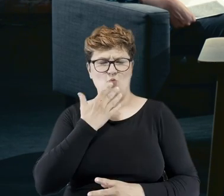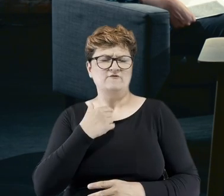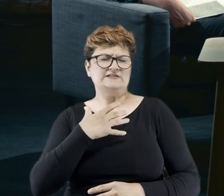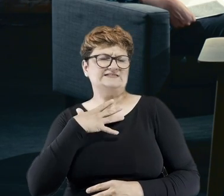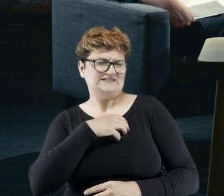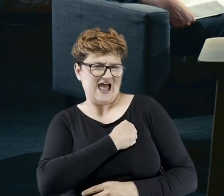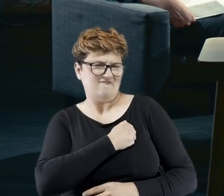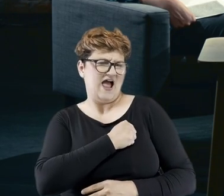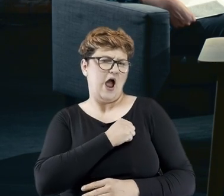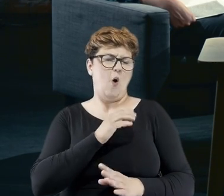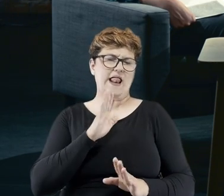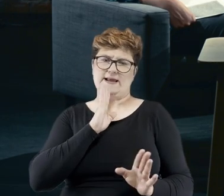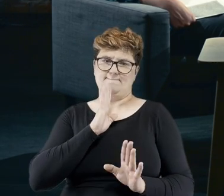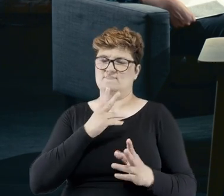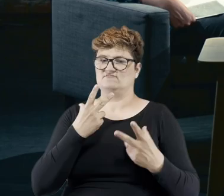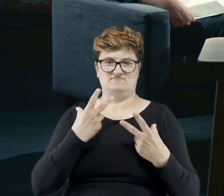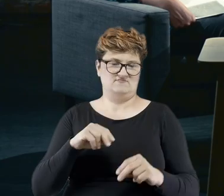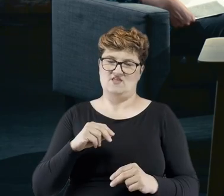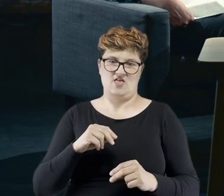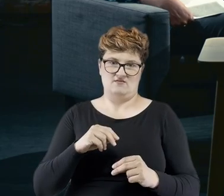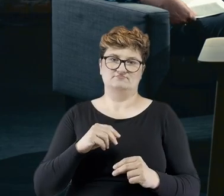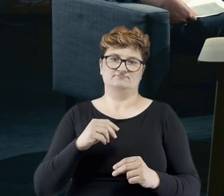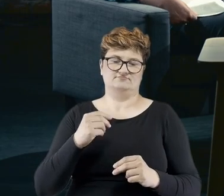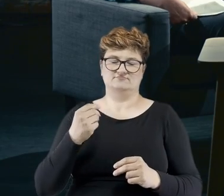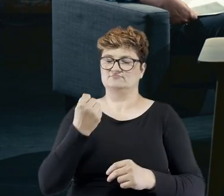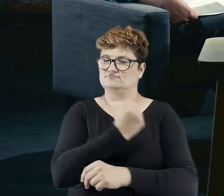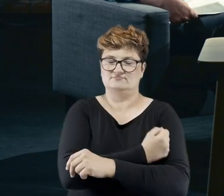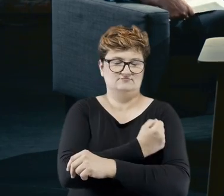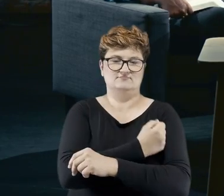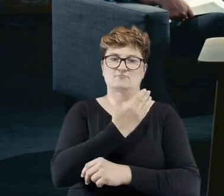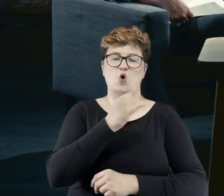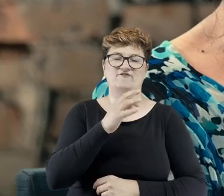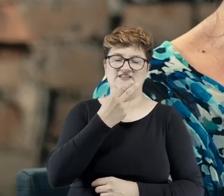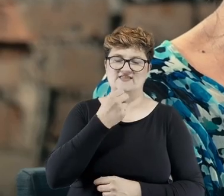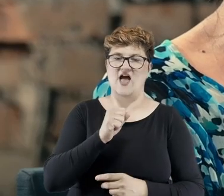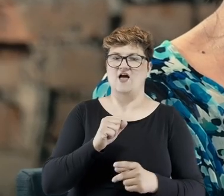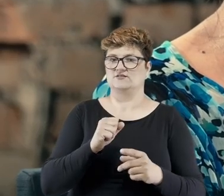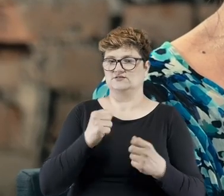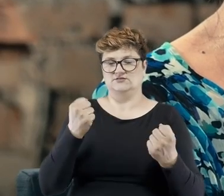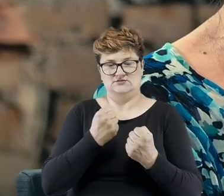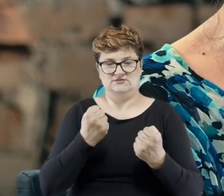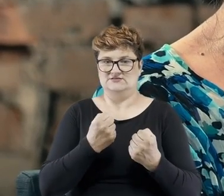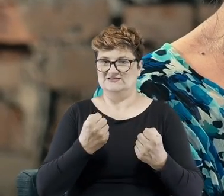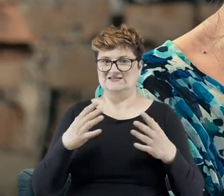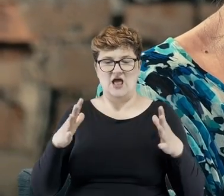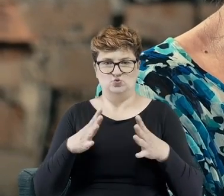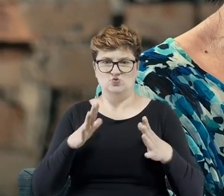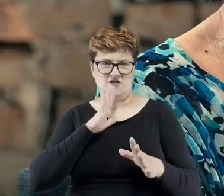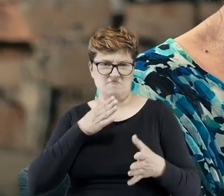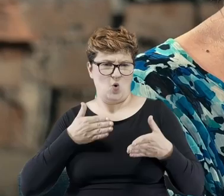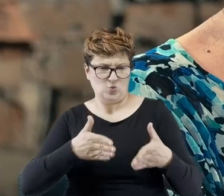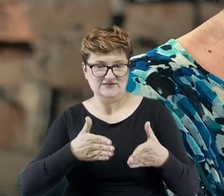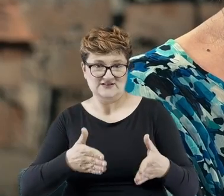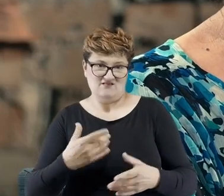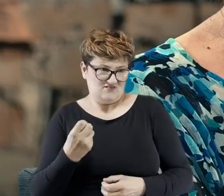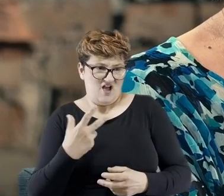tak między wierszami. Prawdopodobnie niestety przyjął za dużo morfiny, nawet chyba gdzieś jakieś takie dramatyczne okoliczności, jak gdzieś na